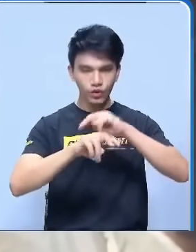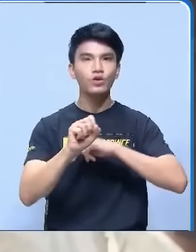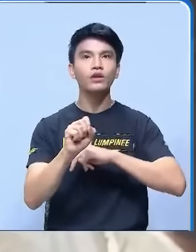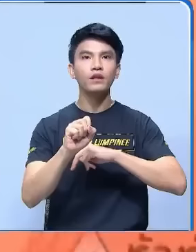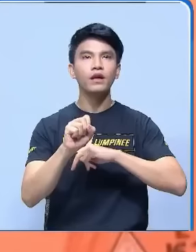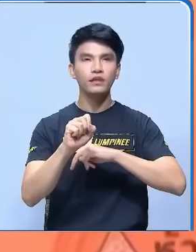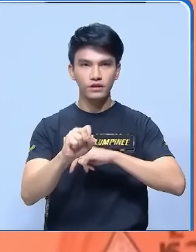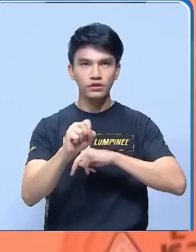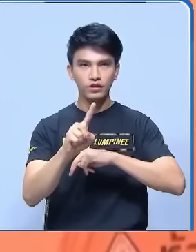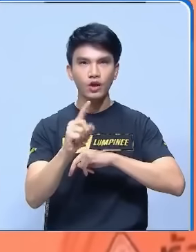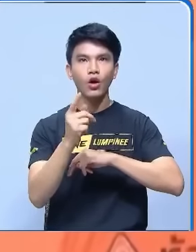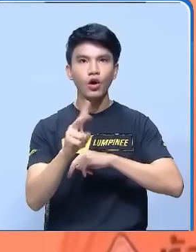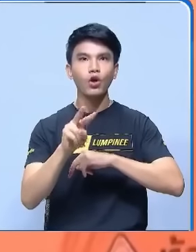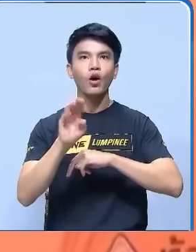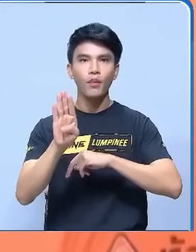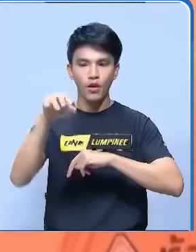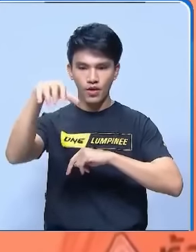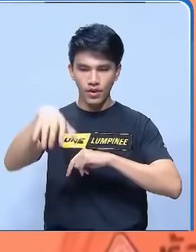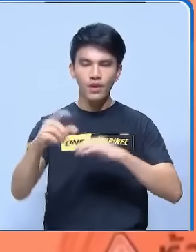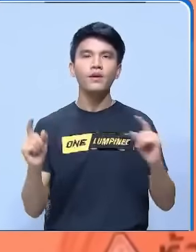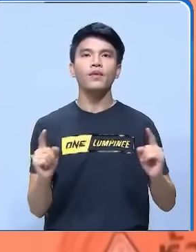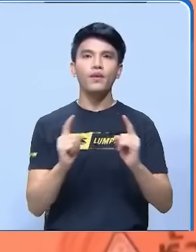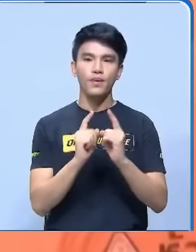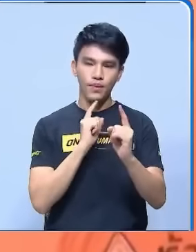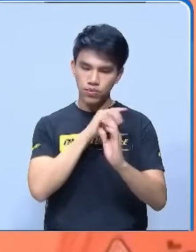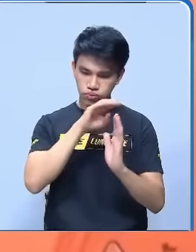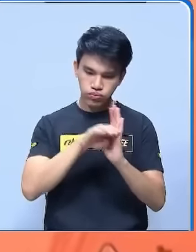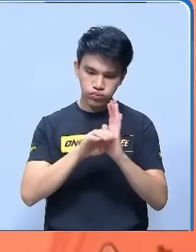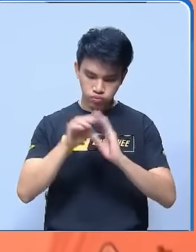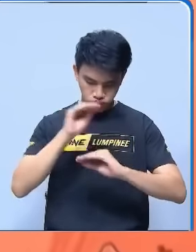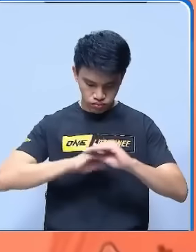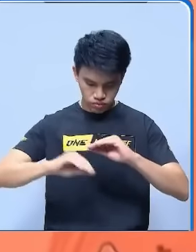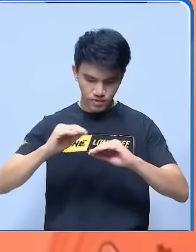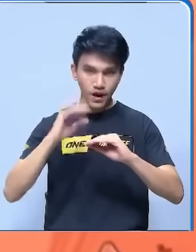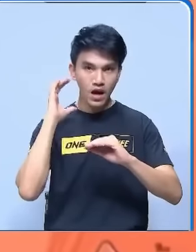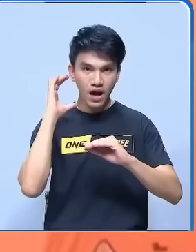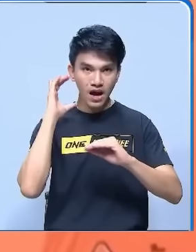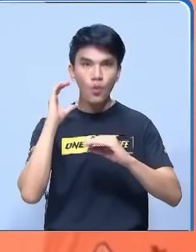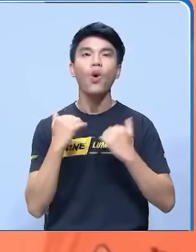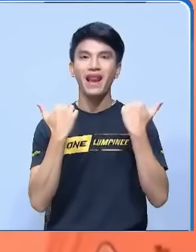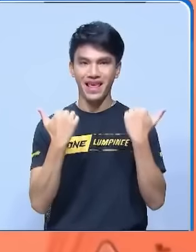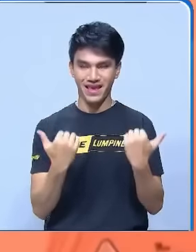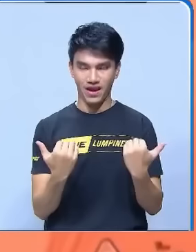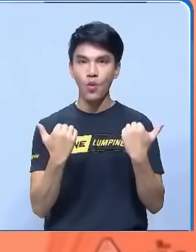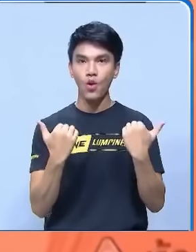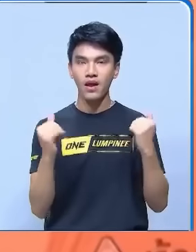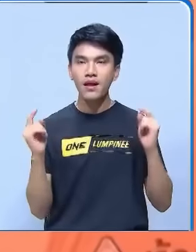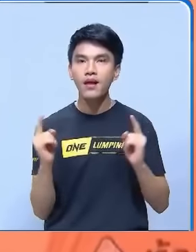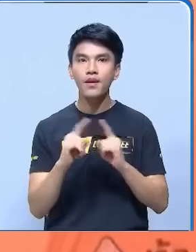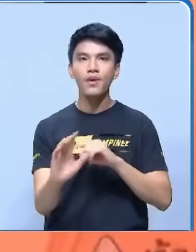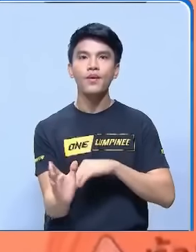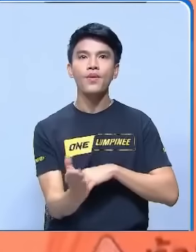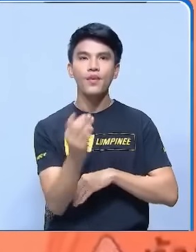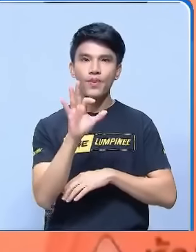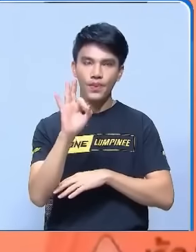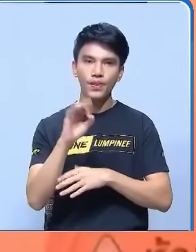พรแล้วบอกเดี๋ยวนัดทางแม่ตั๊กเนี่ยมาให้ข้อมูลเพิ่มเติมด้วยวันพรุ่งนี้นะวันนี้เลย ว ันนี้เลย วันนี้เก้าโมง มา